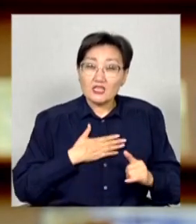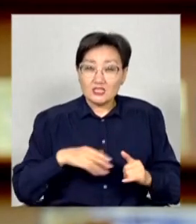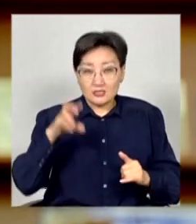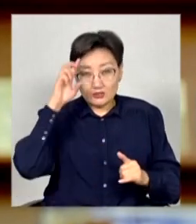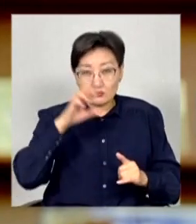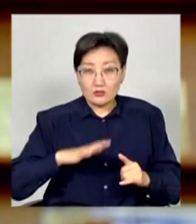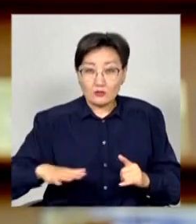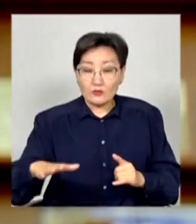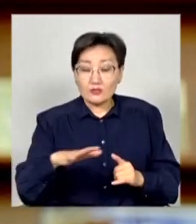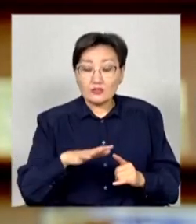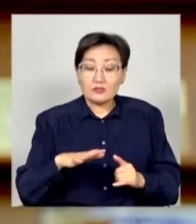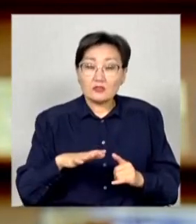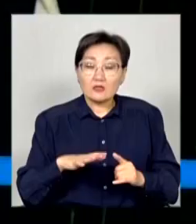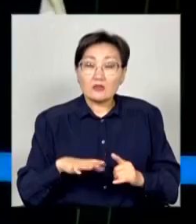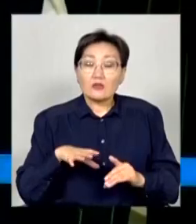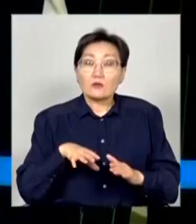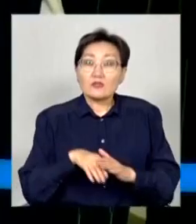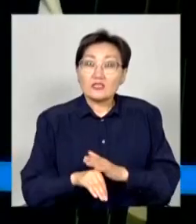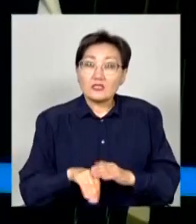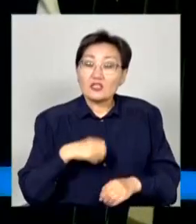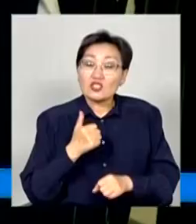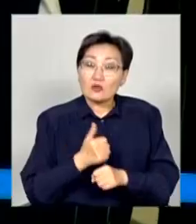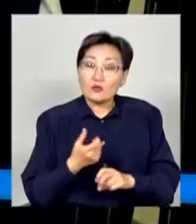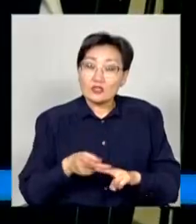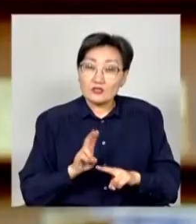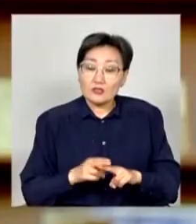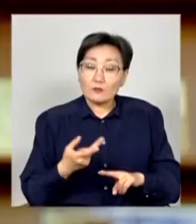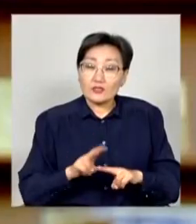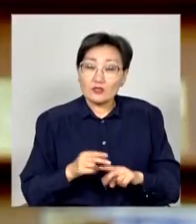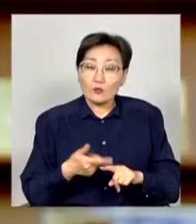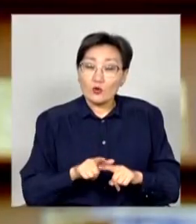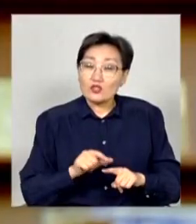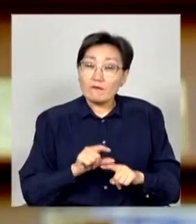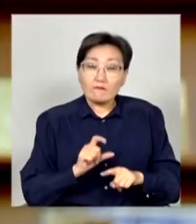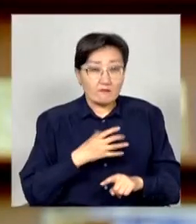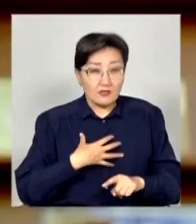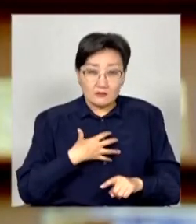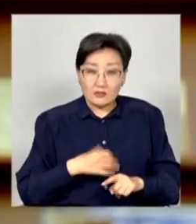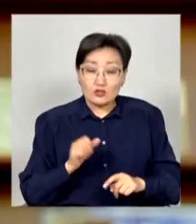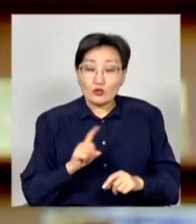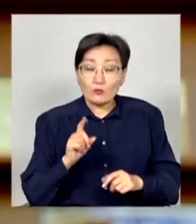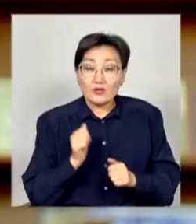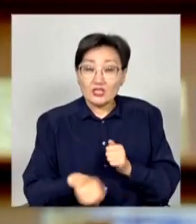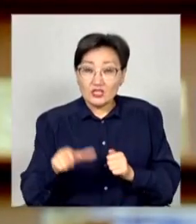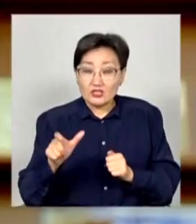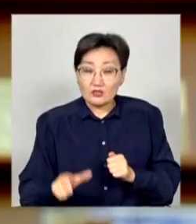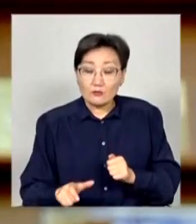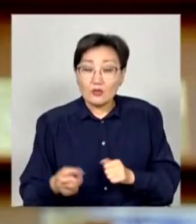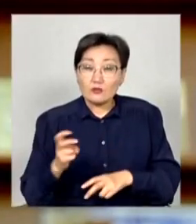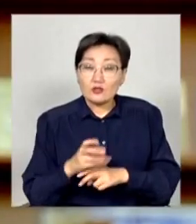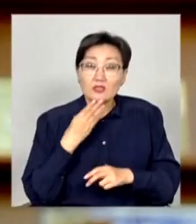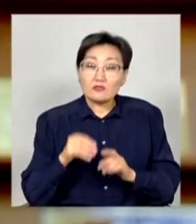государство, закладывает основы для этого. Поэтому очень важно, чтобы каждый гражданин пришел на свой избирательный